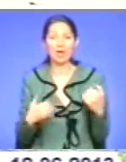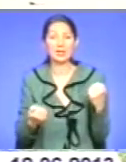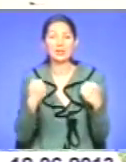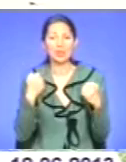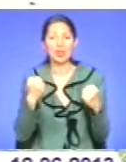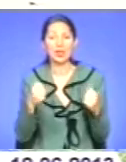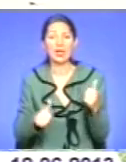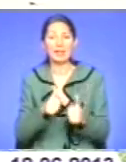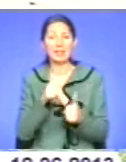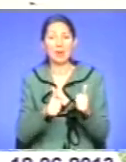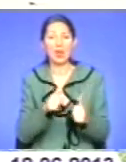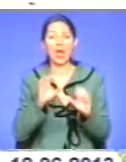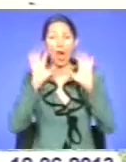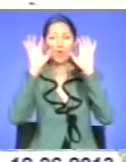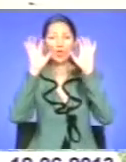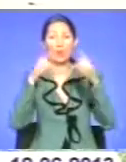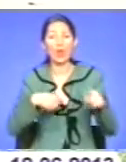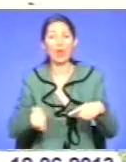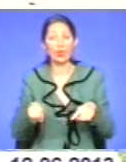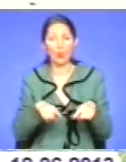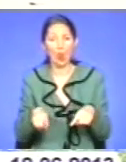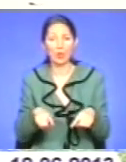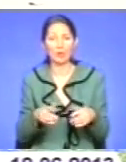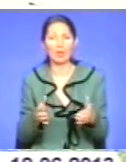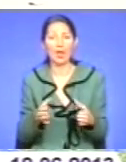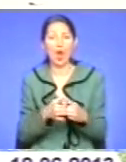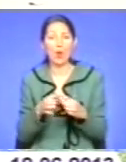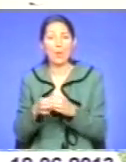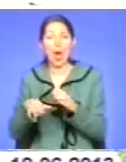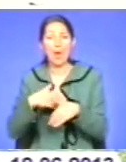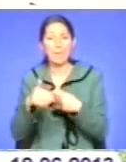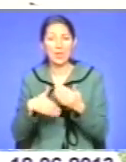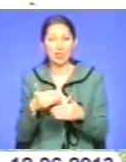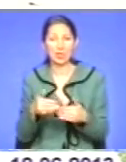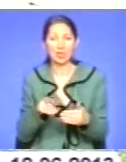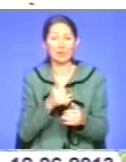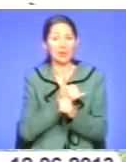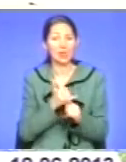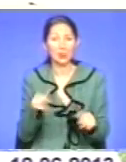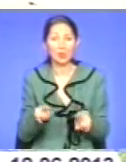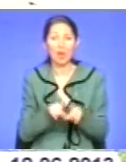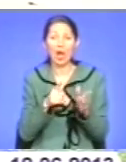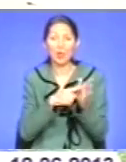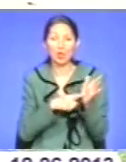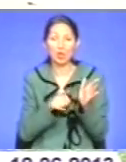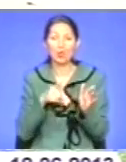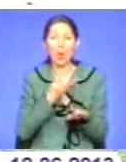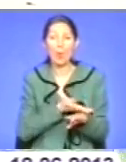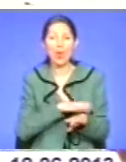змагання з волейболу і футболу, але в групах мішаних, тому що не можемо так поділити, що Польща,